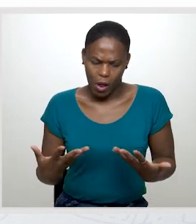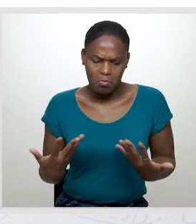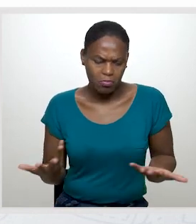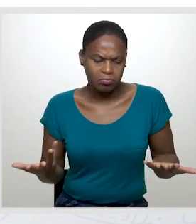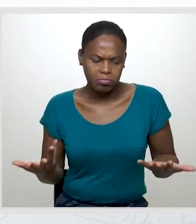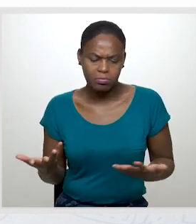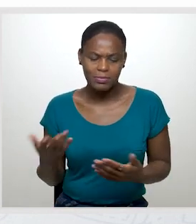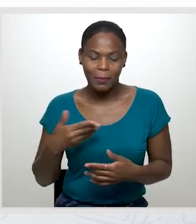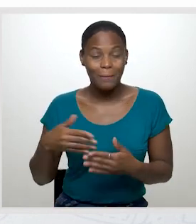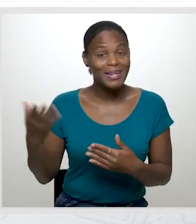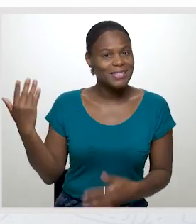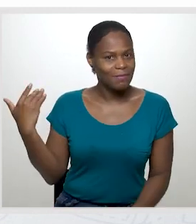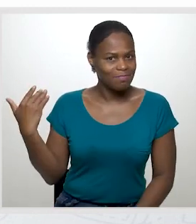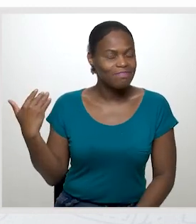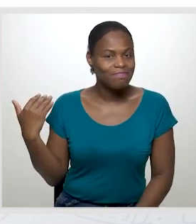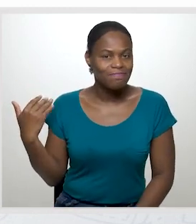le passé.